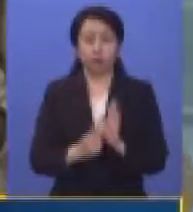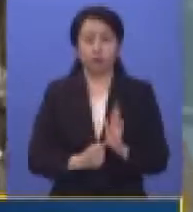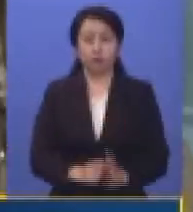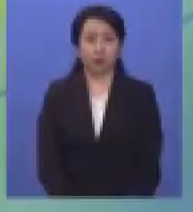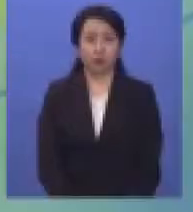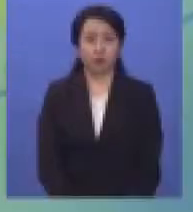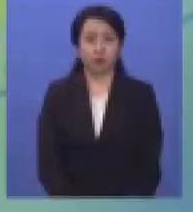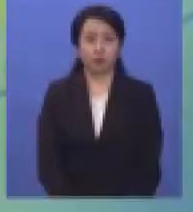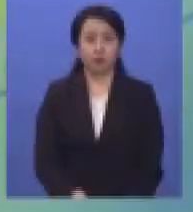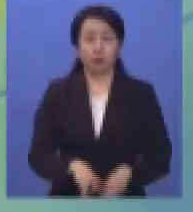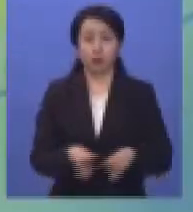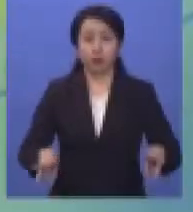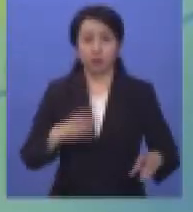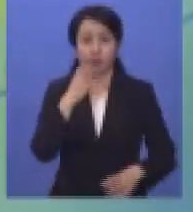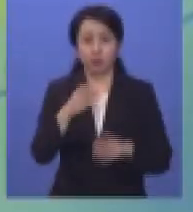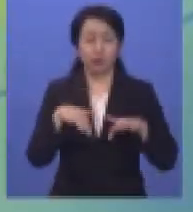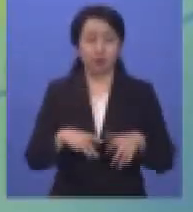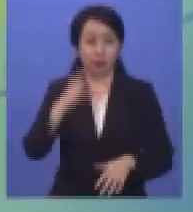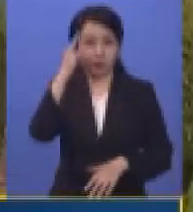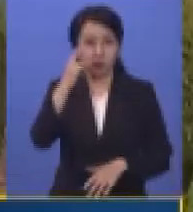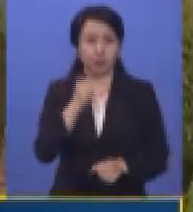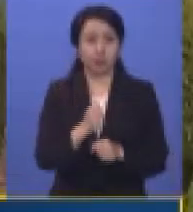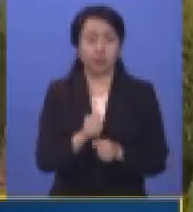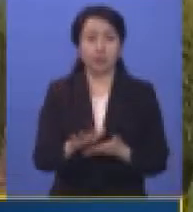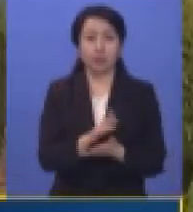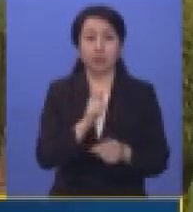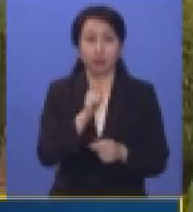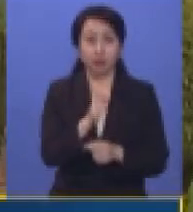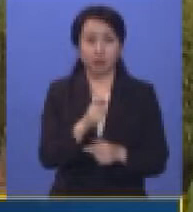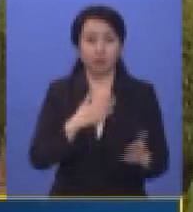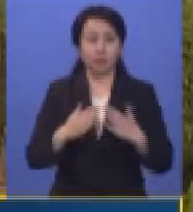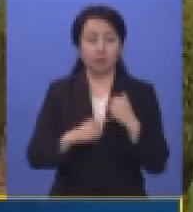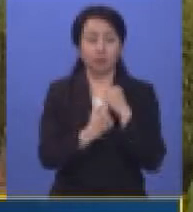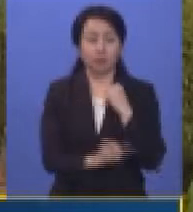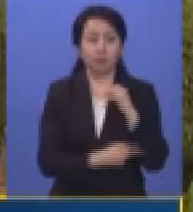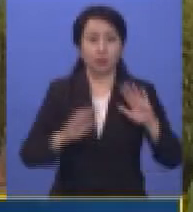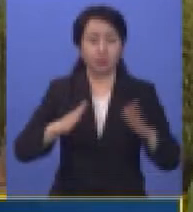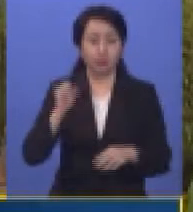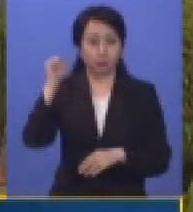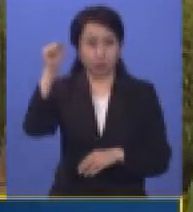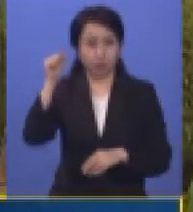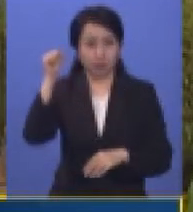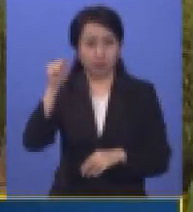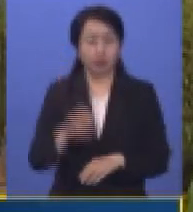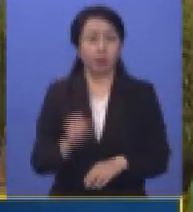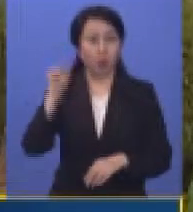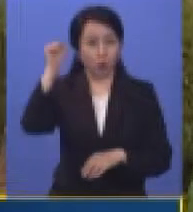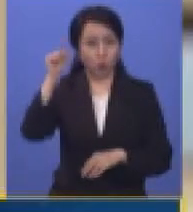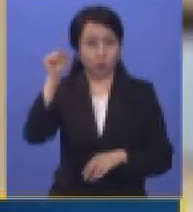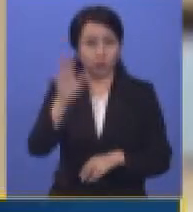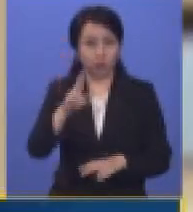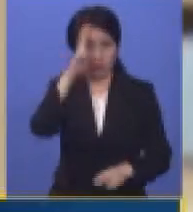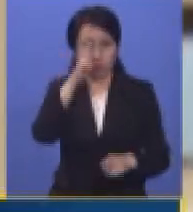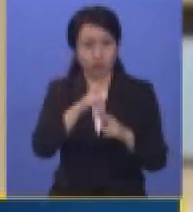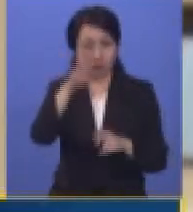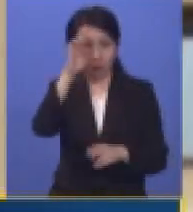вопросов. Министерство иностранных дел Казахстана сделало заявление относительно последних событий в Узбекистане. Узбекистан